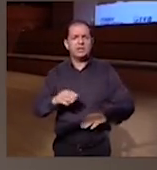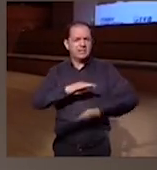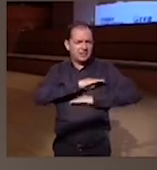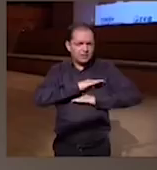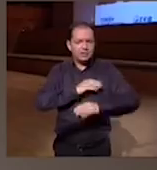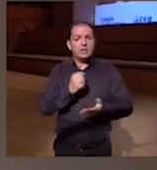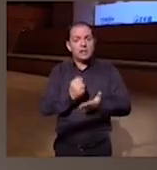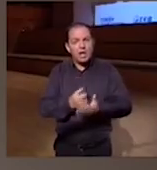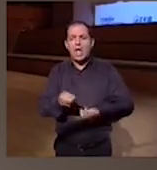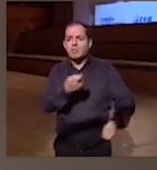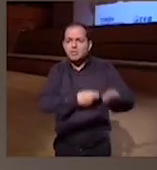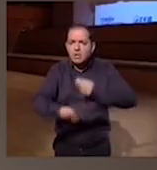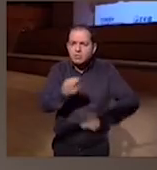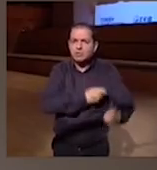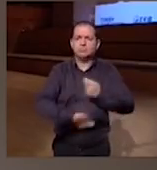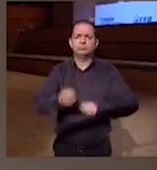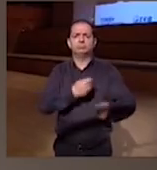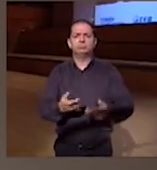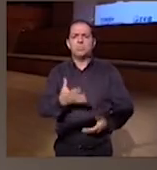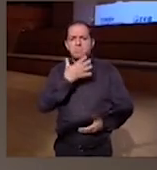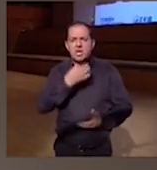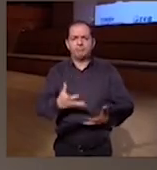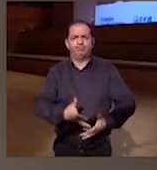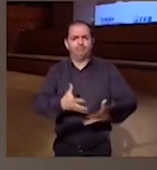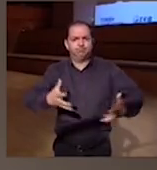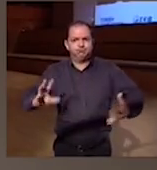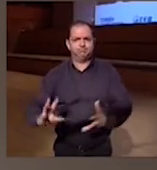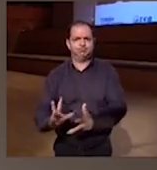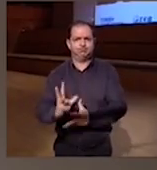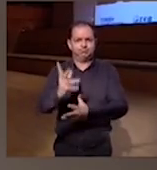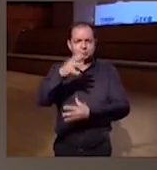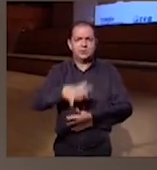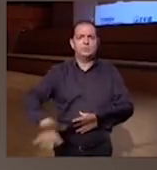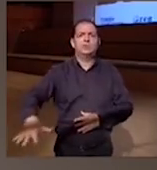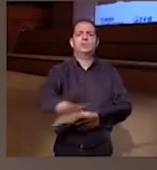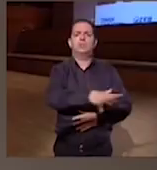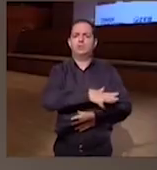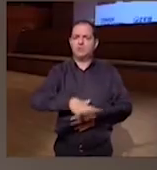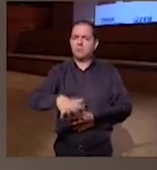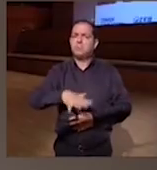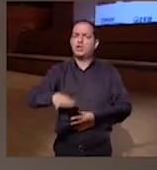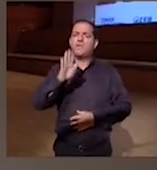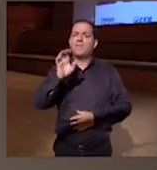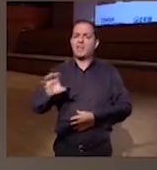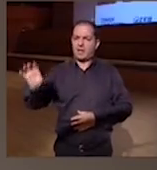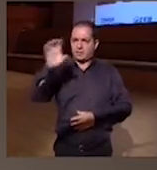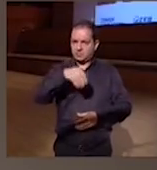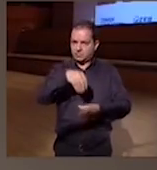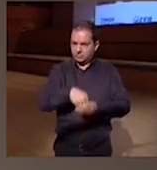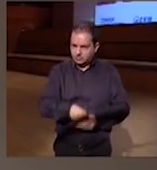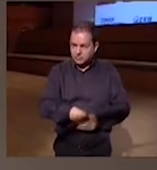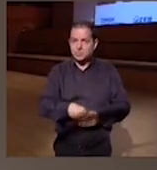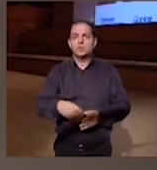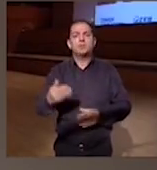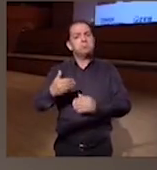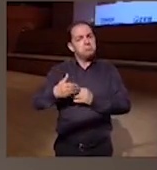επιχειρηματικότητας, δημιουργώντας μια νέα δυναμική ανάπτυξης στην περιοχή μας, στην περιοχή των Βαλκανίων. Μια νέα